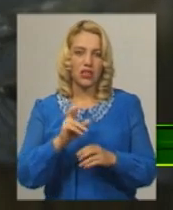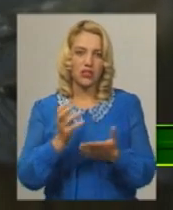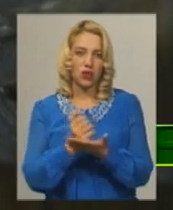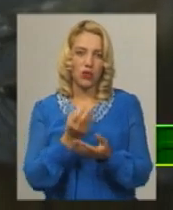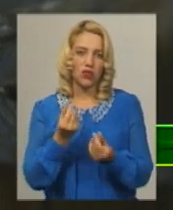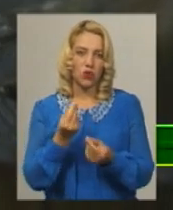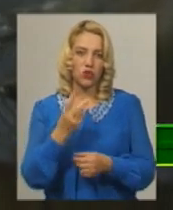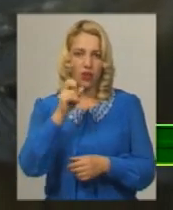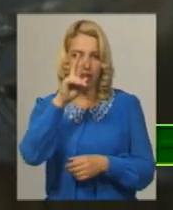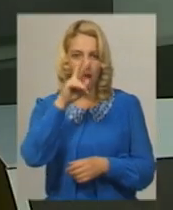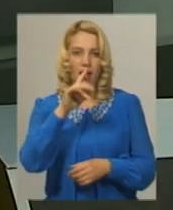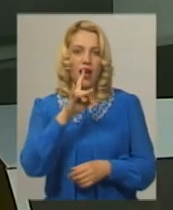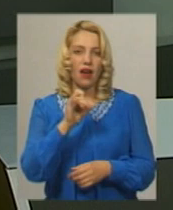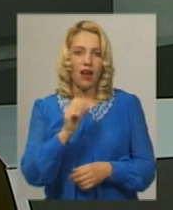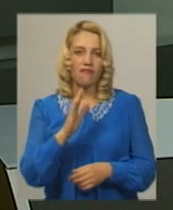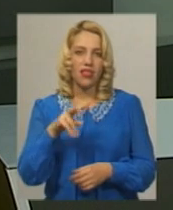равликах.